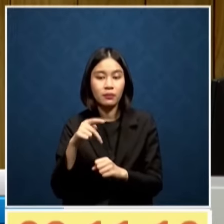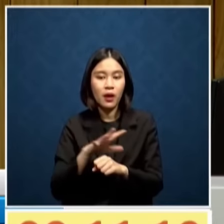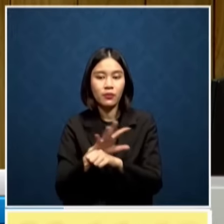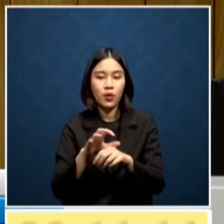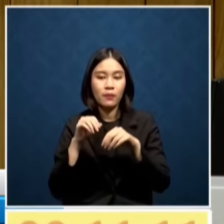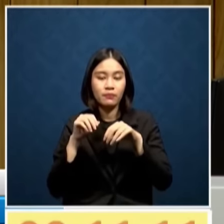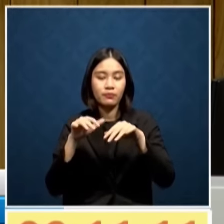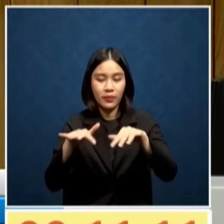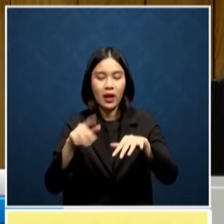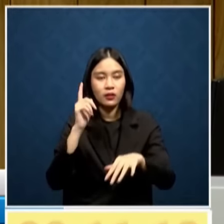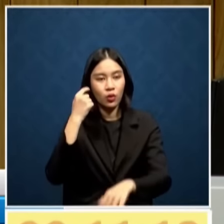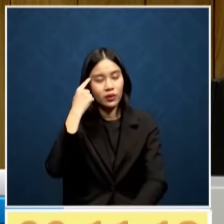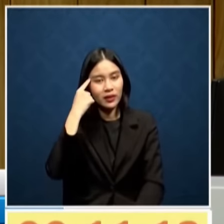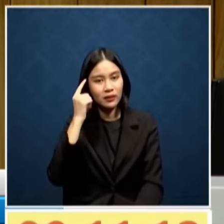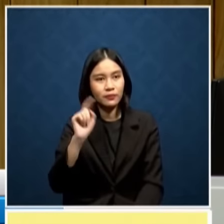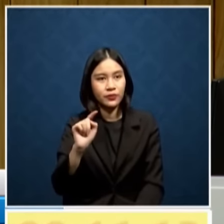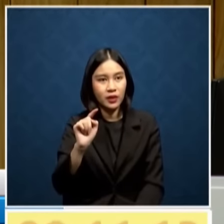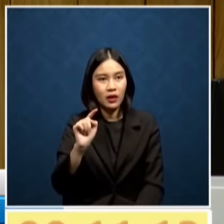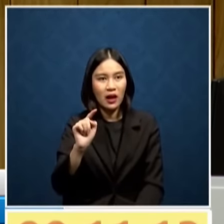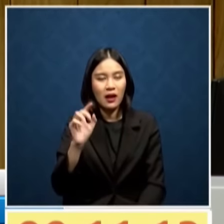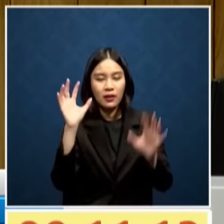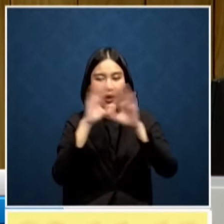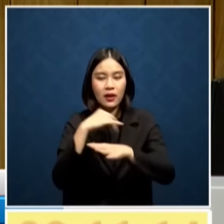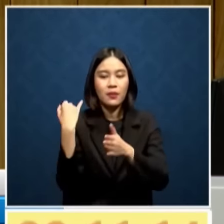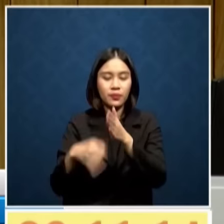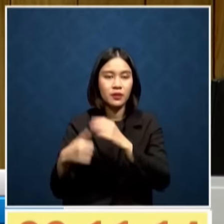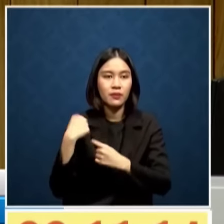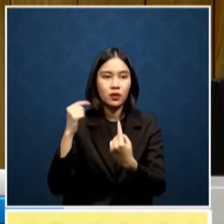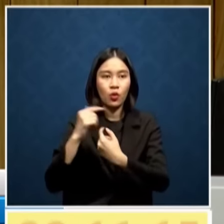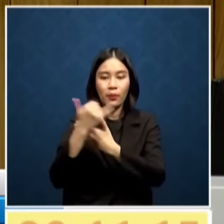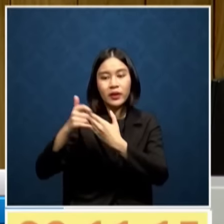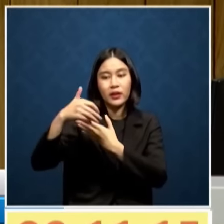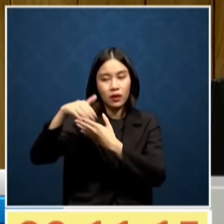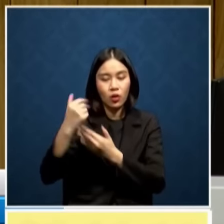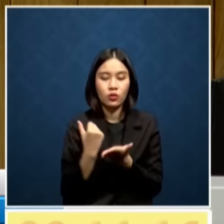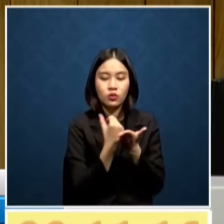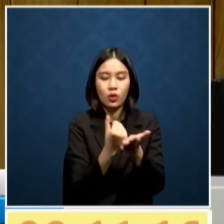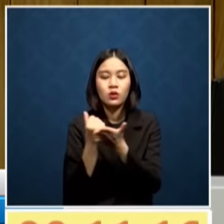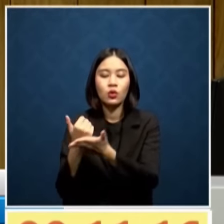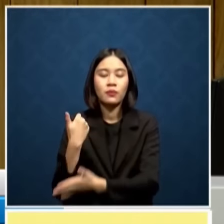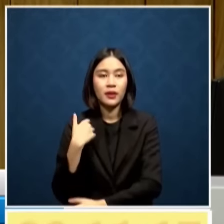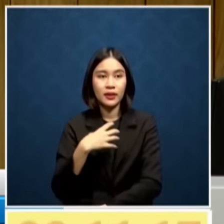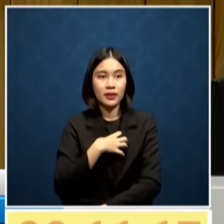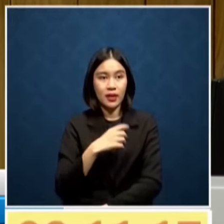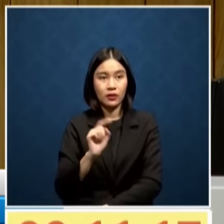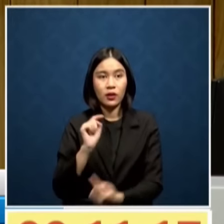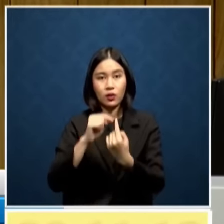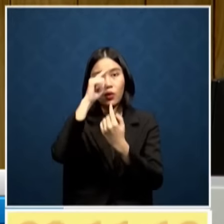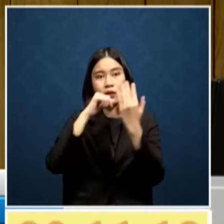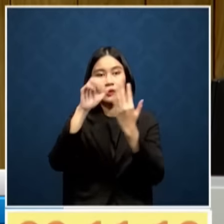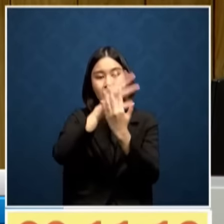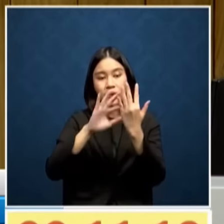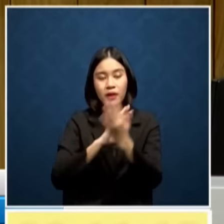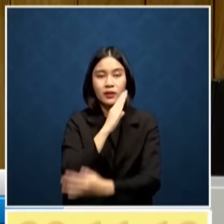ดสักทีนึงเราต้องเห็นว่าเรื่องนี้มันเป็นเรื่องผิดปกติในต่างประเทศเขาก็ช่วยเหลือกันนะครับก็อยากเห็นว่าถ้าประเทศไทยเนี่ย